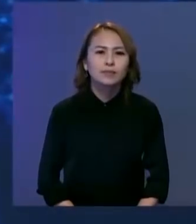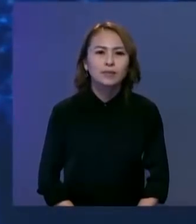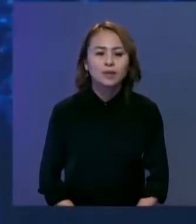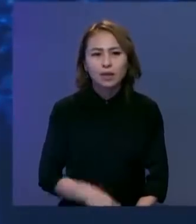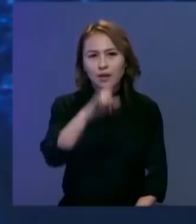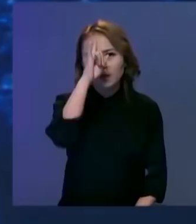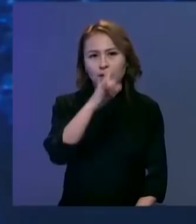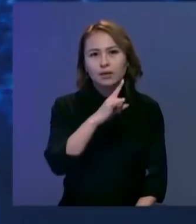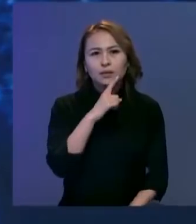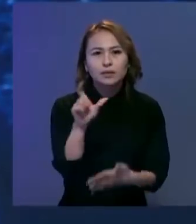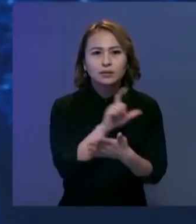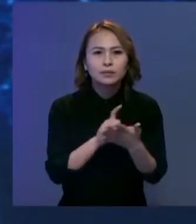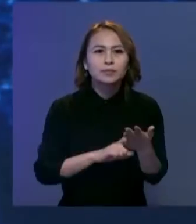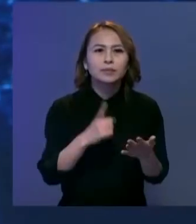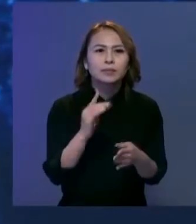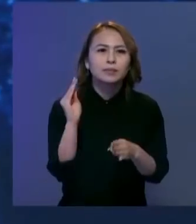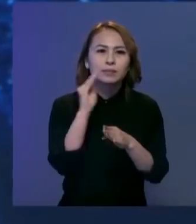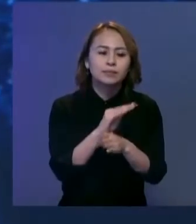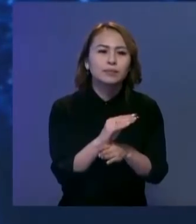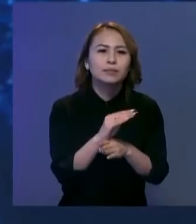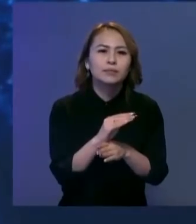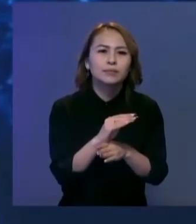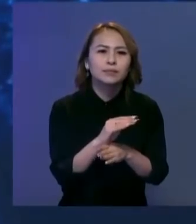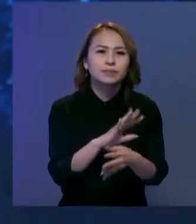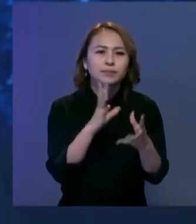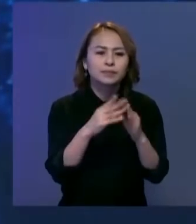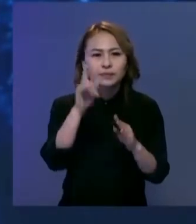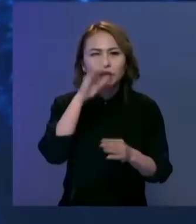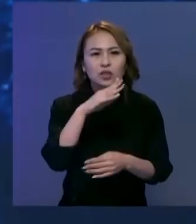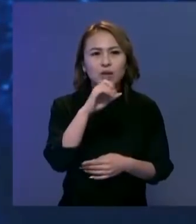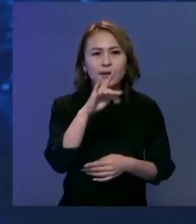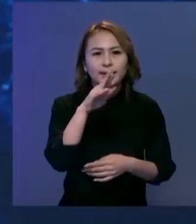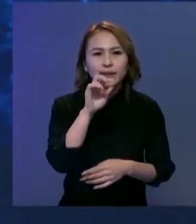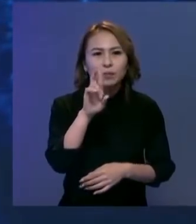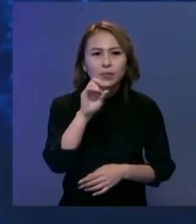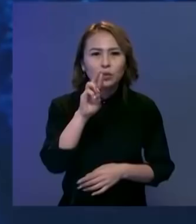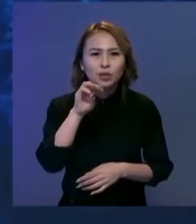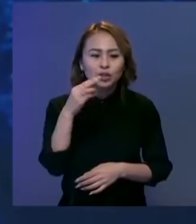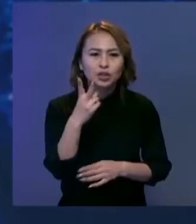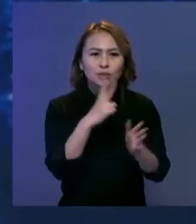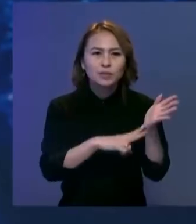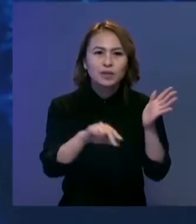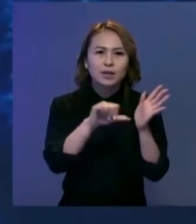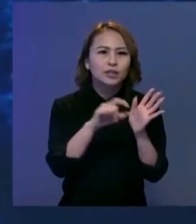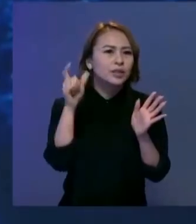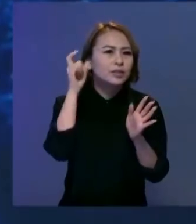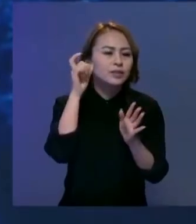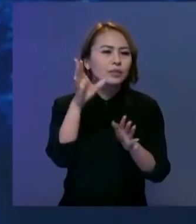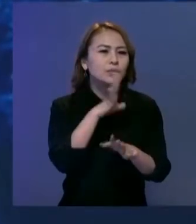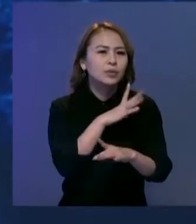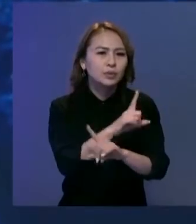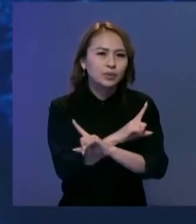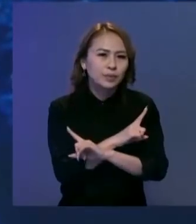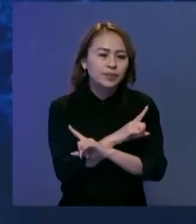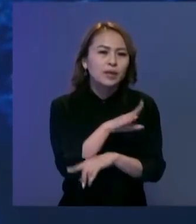Қазақ қара өленгінің тағы бір қара нарығылады. Танымал ақын жәркен бөдеш 76 жасқа қараған шағында